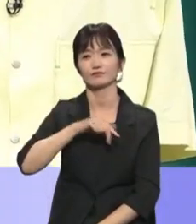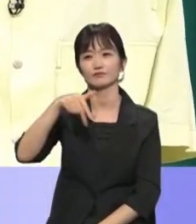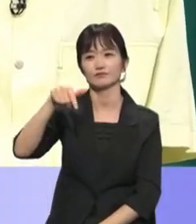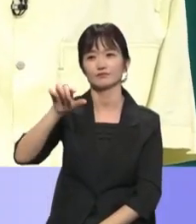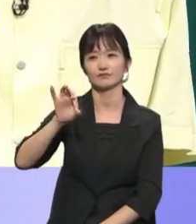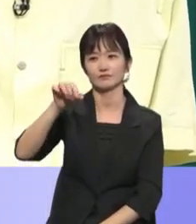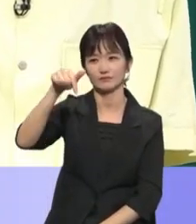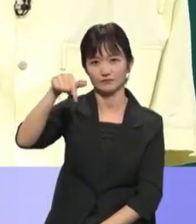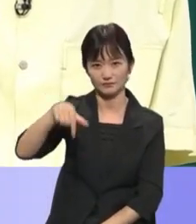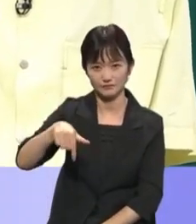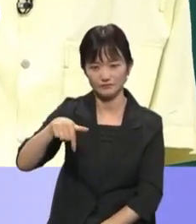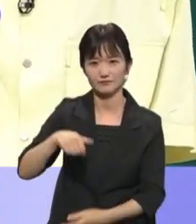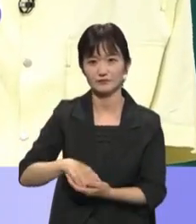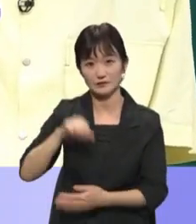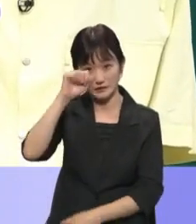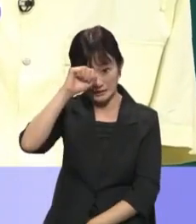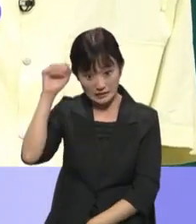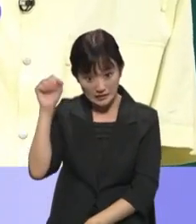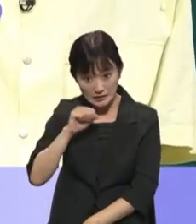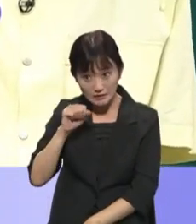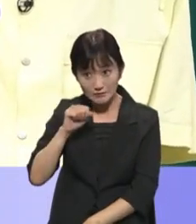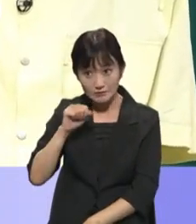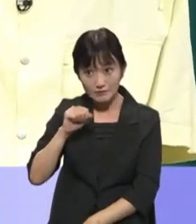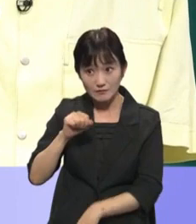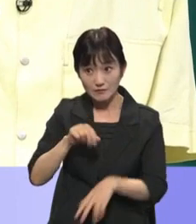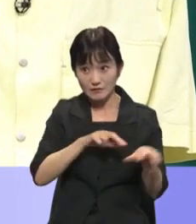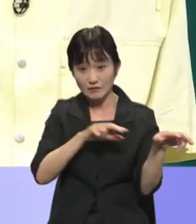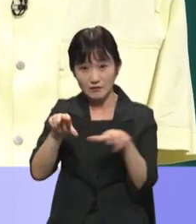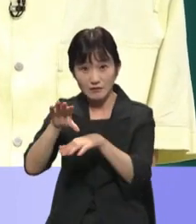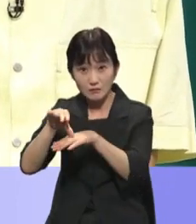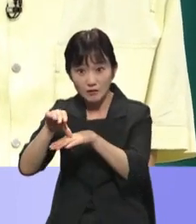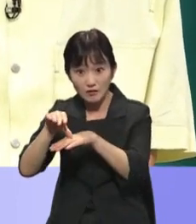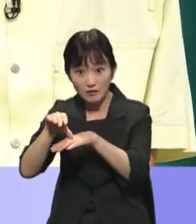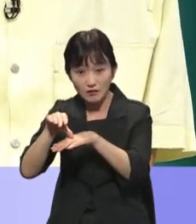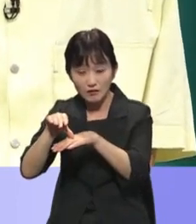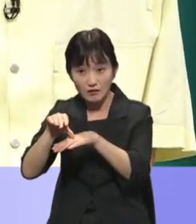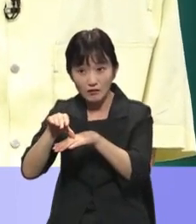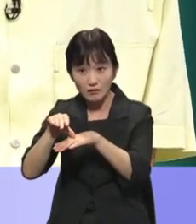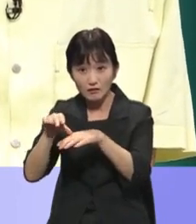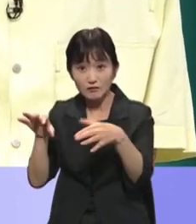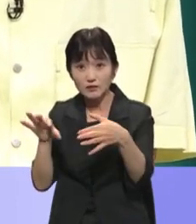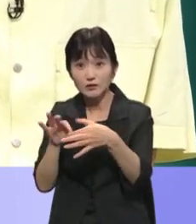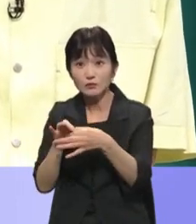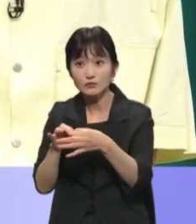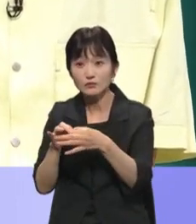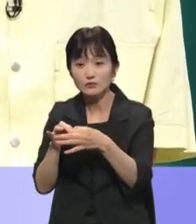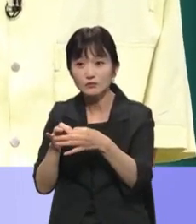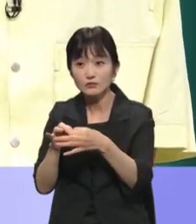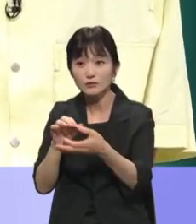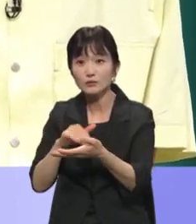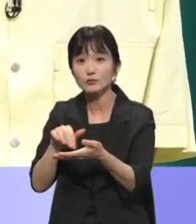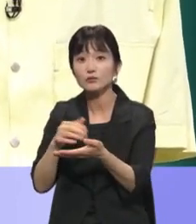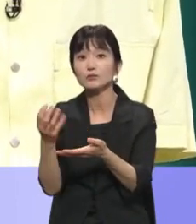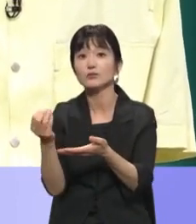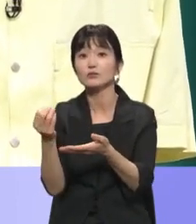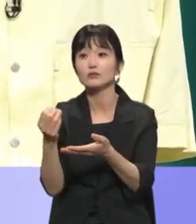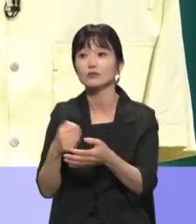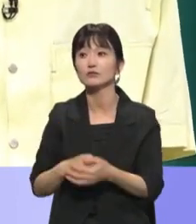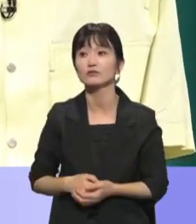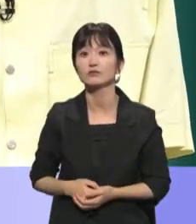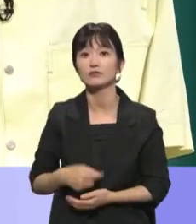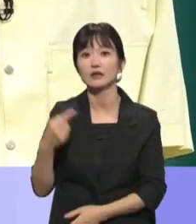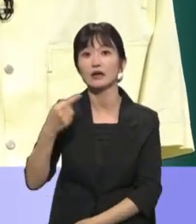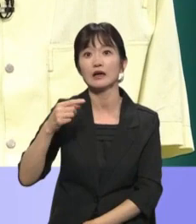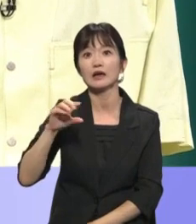정국씨이 새벽에 나방 한번 켜면은 사람들이 얼마나 들어온지 혹시 아세요 기본이